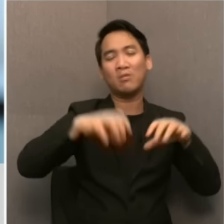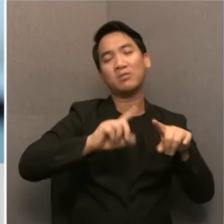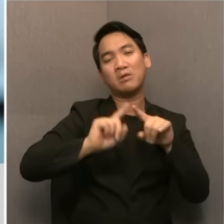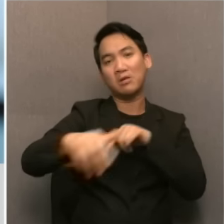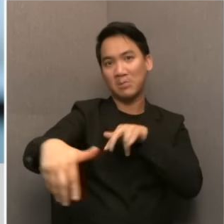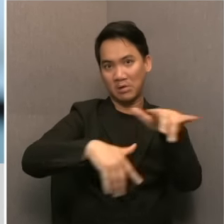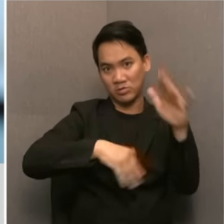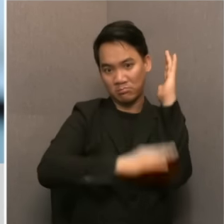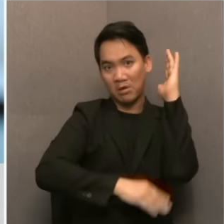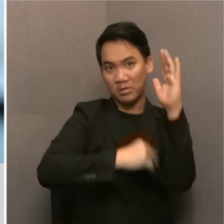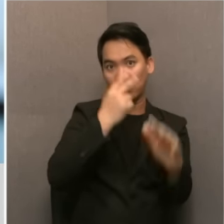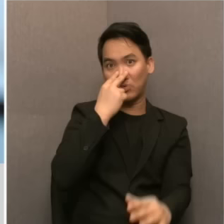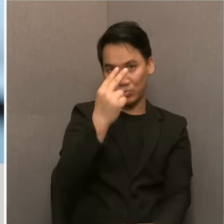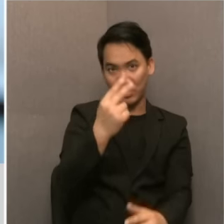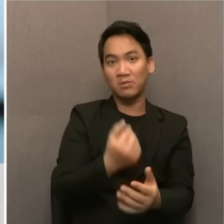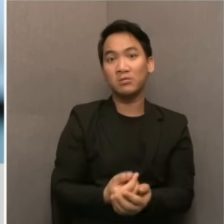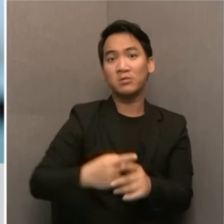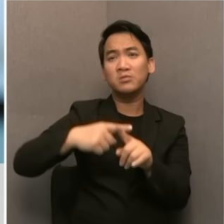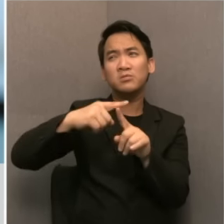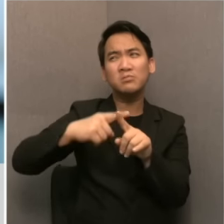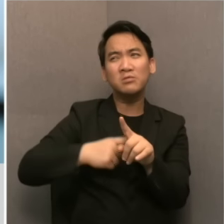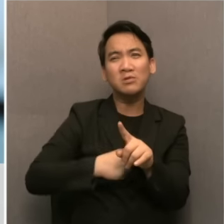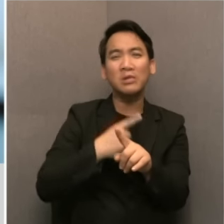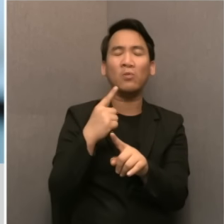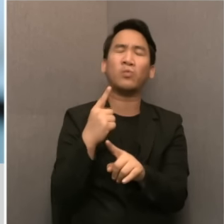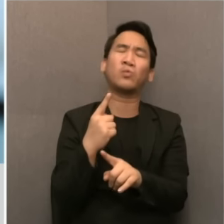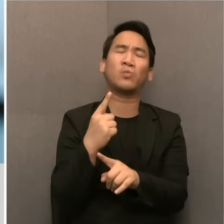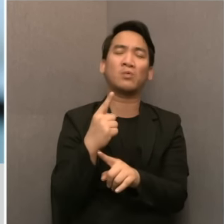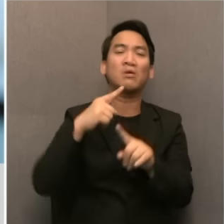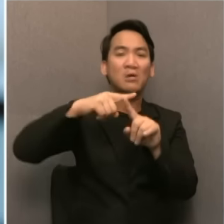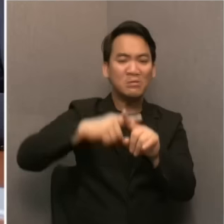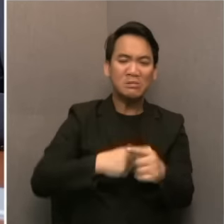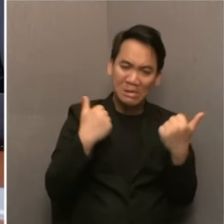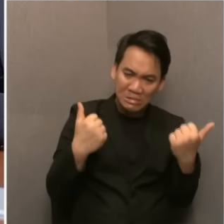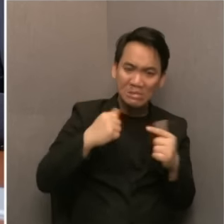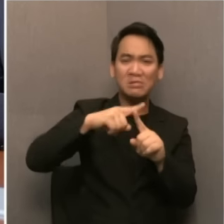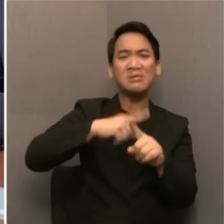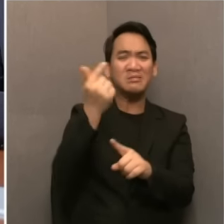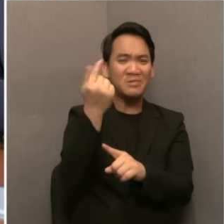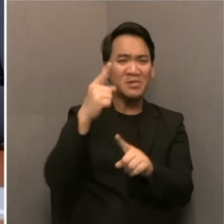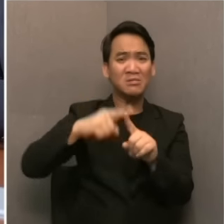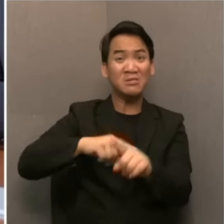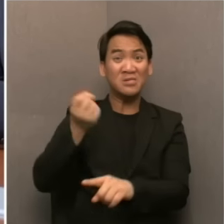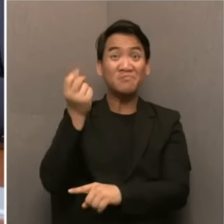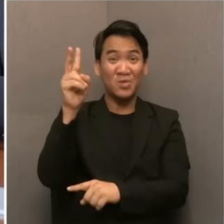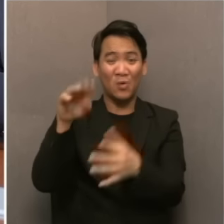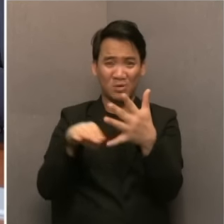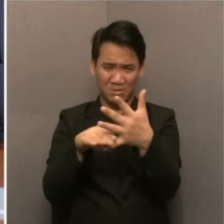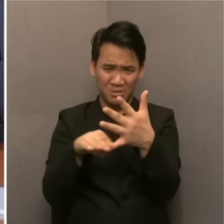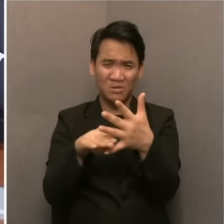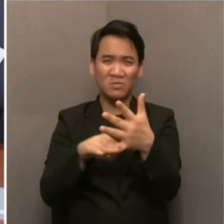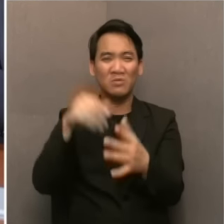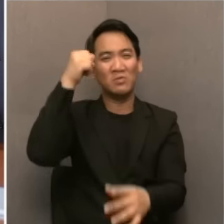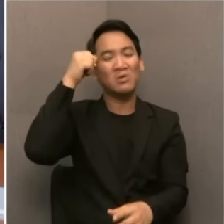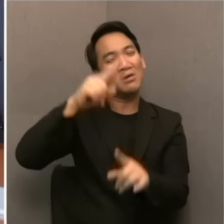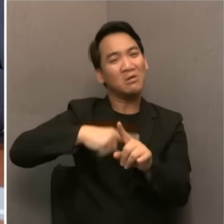เศษ ประมาณกี่เดือนครับที่ จะน่าจะไปถึงเดือนธันวาคมต้นเดือนธันวาคม ถึงปลายปีเลย ถึงปลายปี แล้วมีจุดไหนบ้างครับที่ถือว่าเป็น